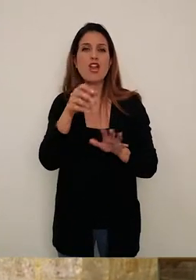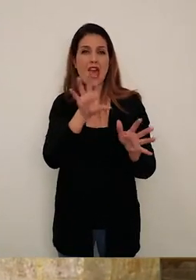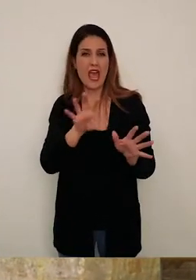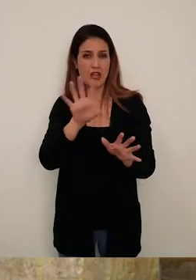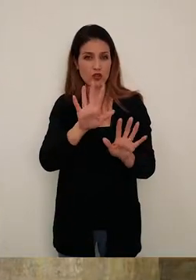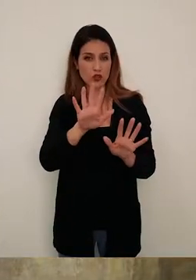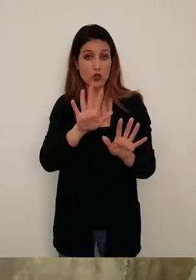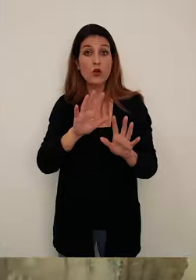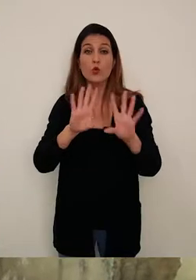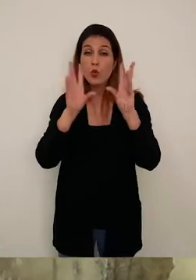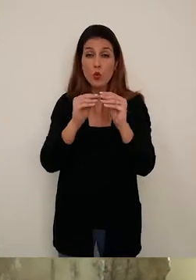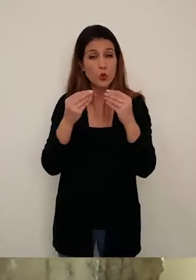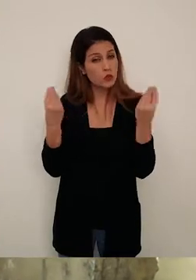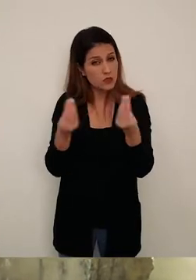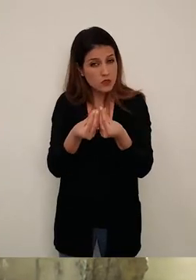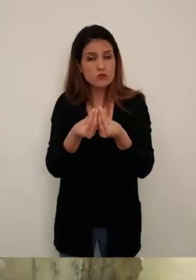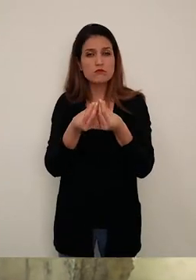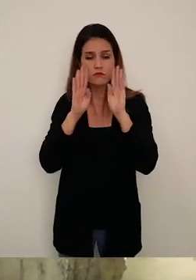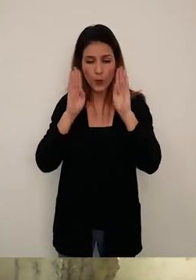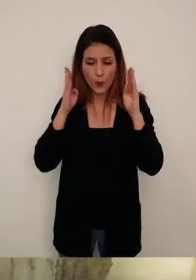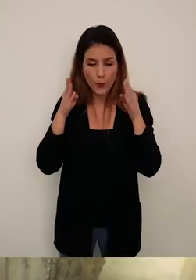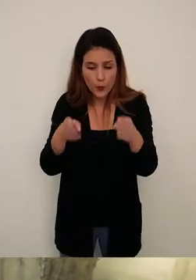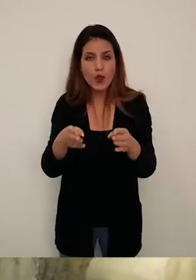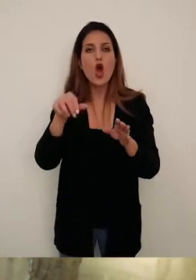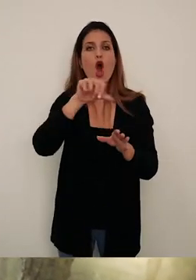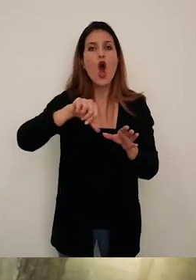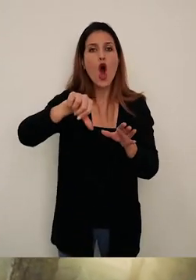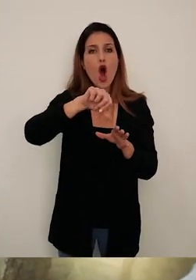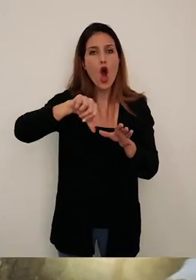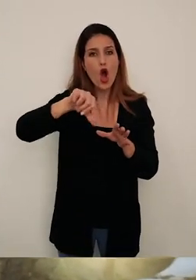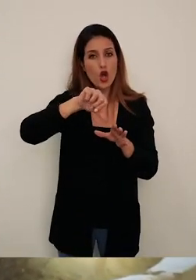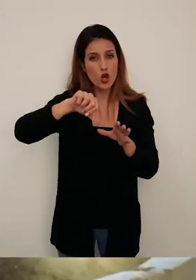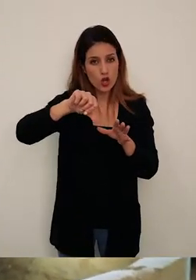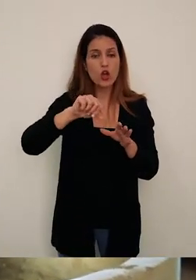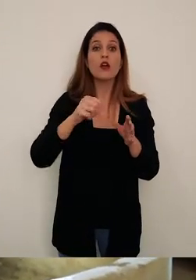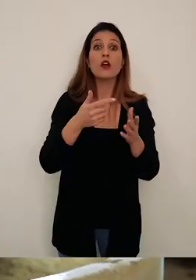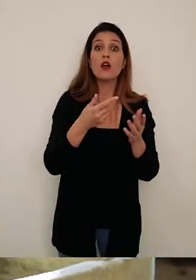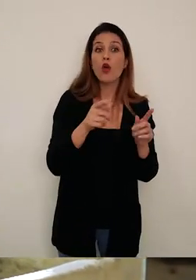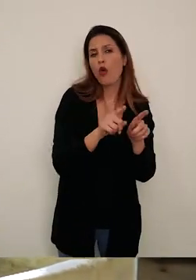persone, tutte insieme impegnate all'estrazione di olio comune e di oli fini.